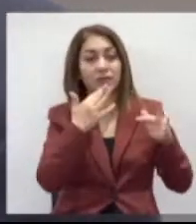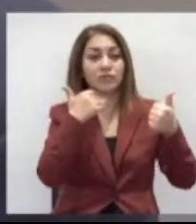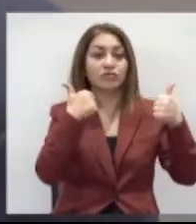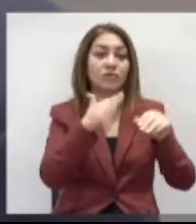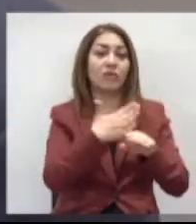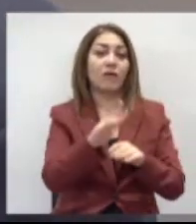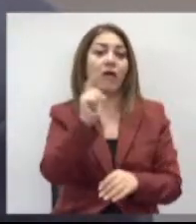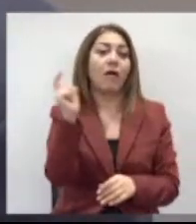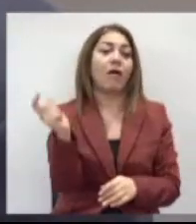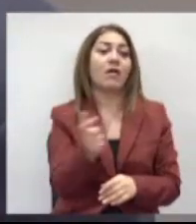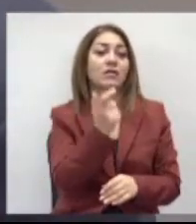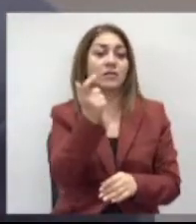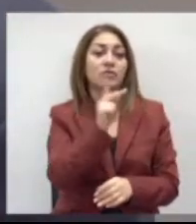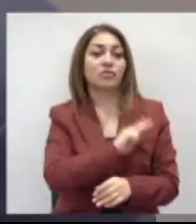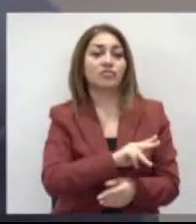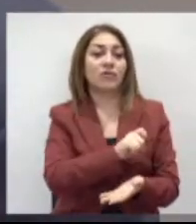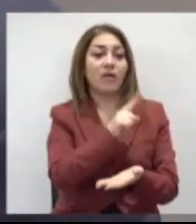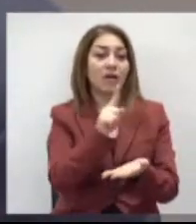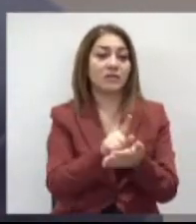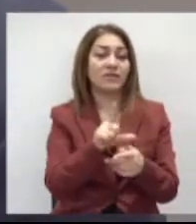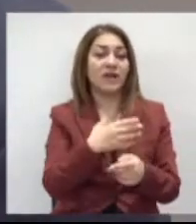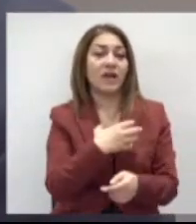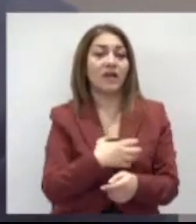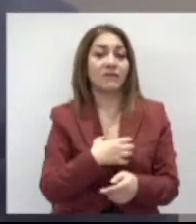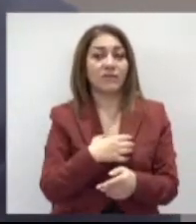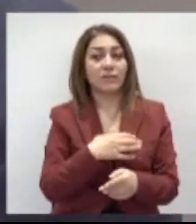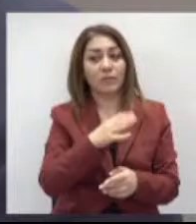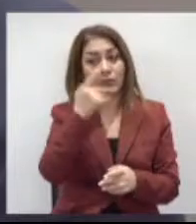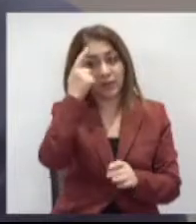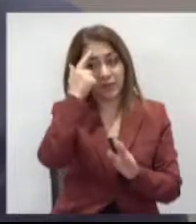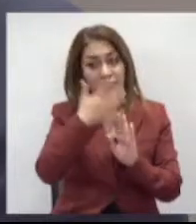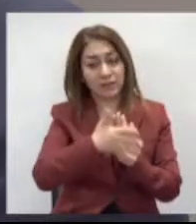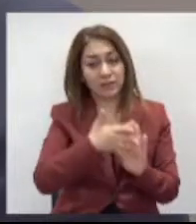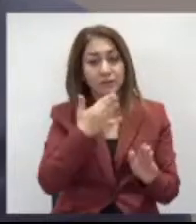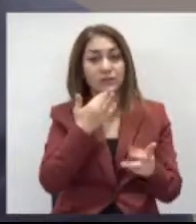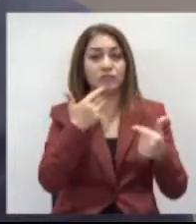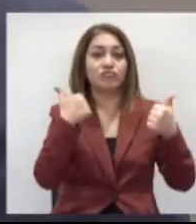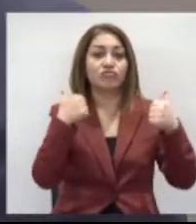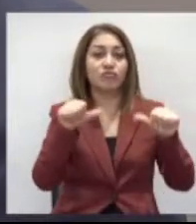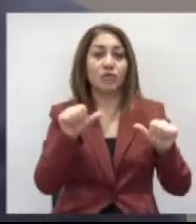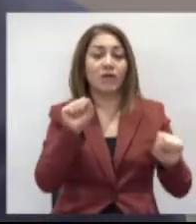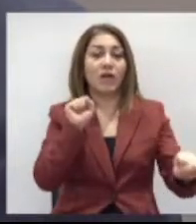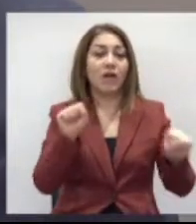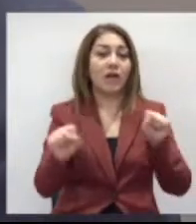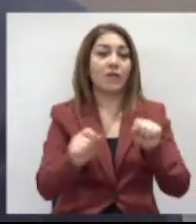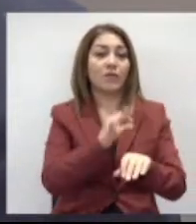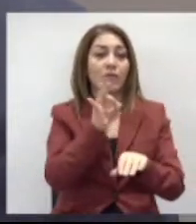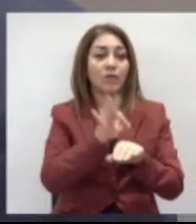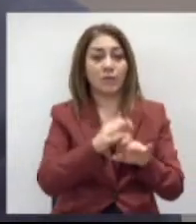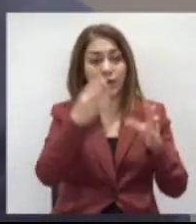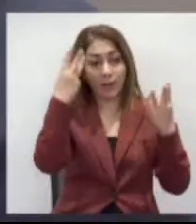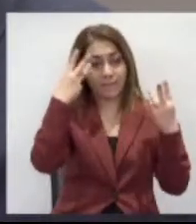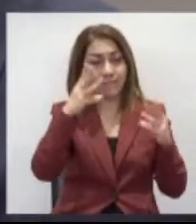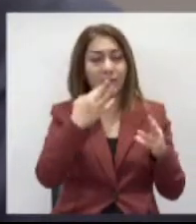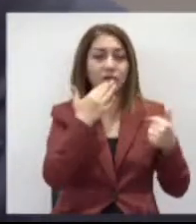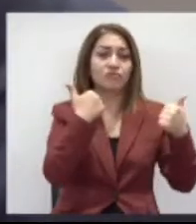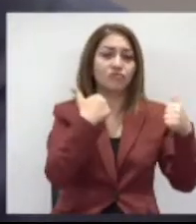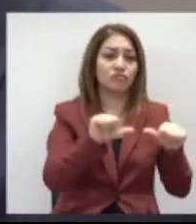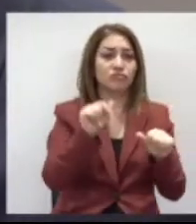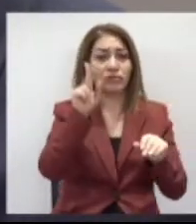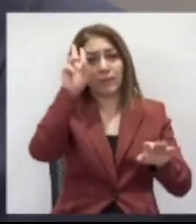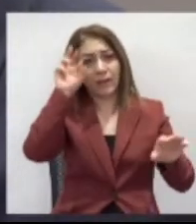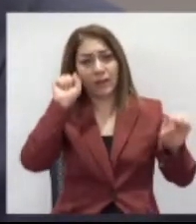օրենսդրից անկախության հարցը, որովհետեւ մենք բոլորս հասկանում ենք, որ խորհրդարանական կառավարման մոդելում գործադիրն ու օրենսդիրը միշտ համեմատաբար իրար